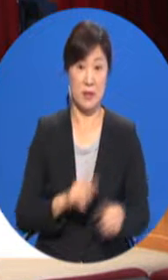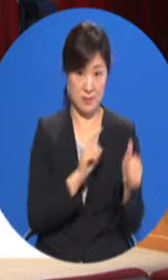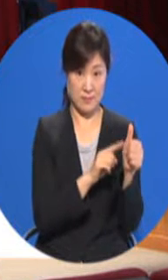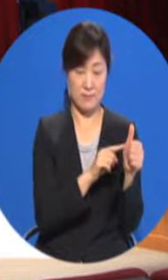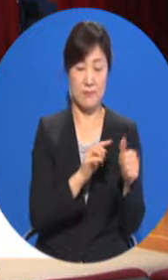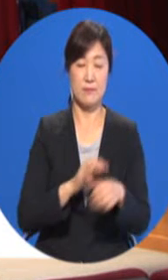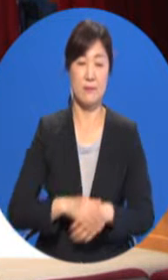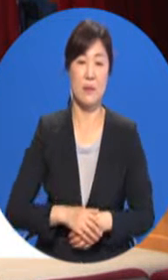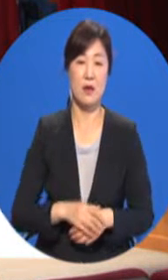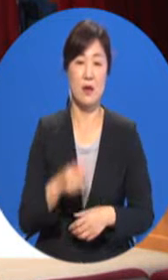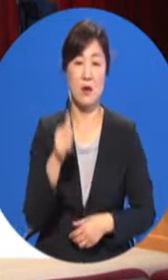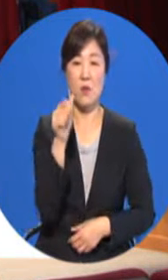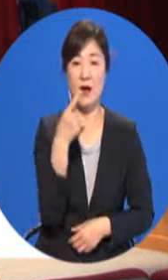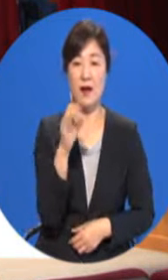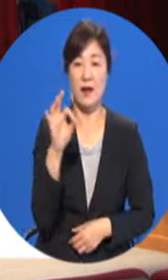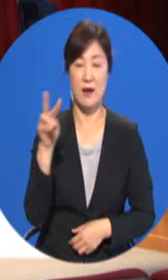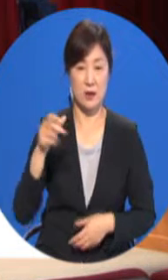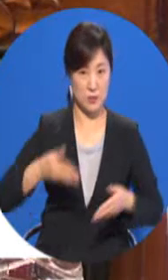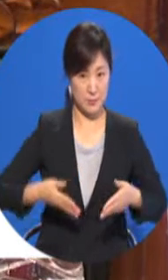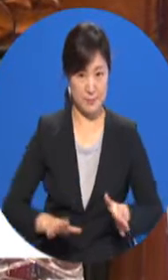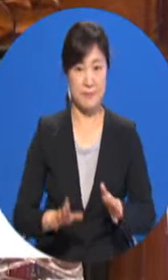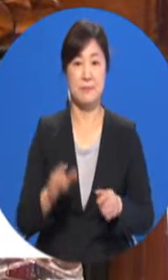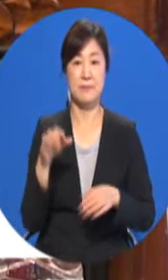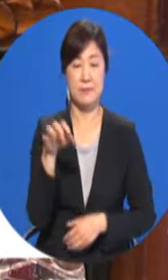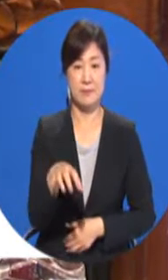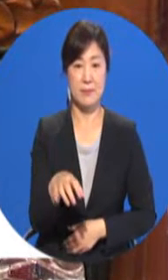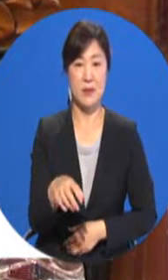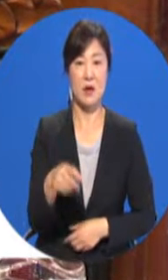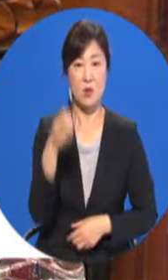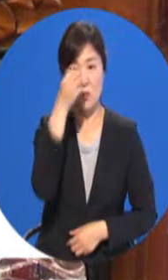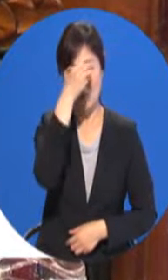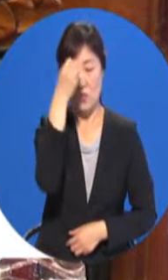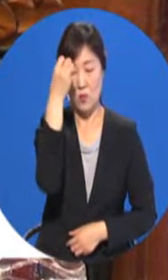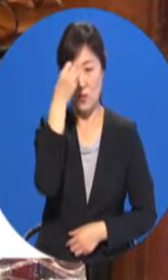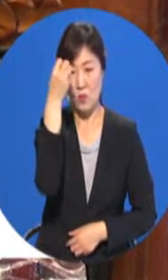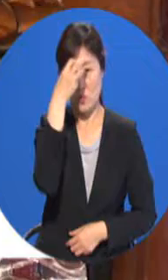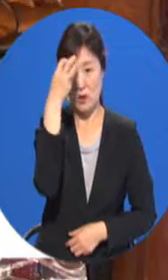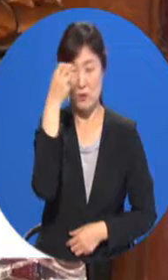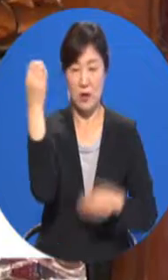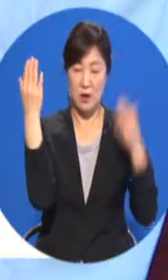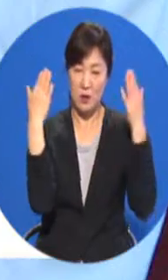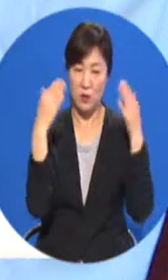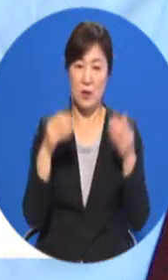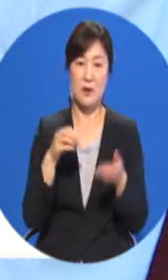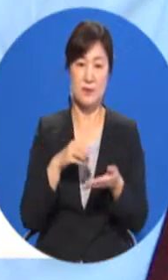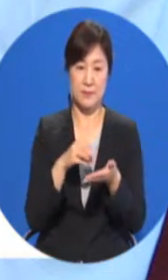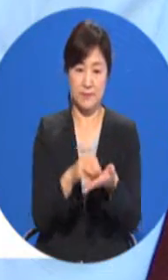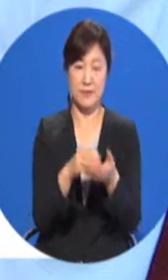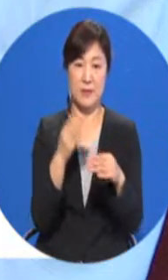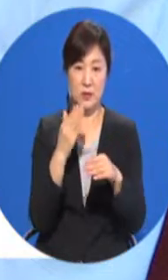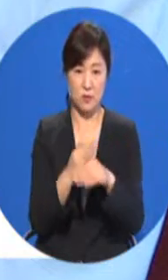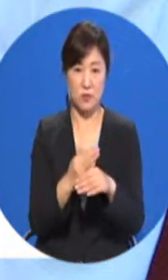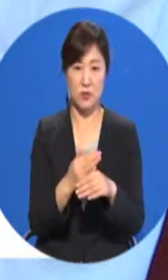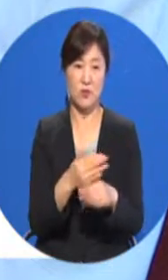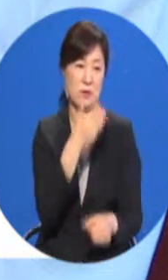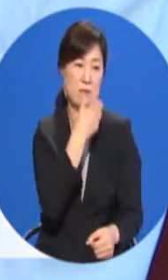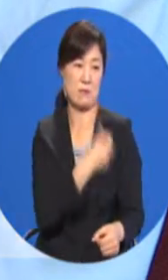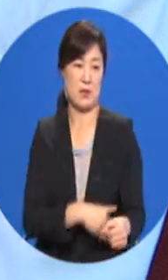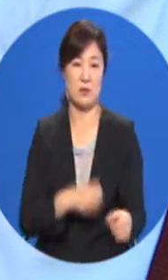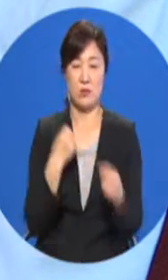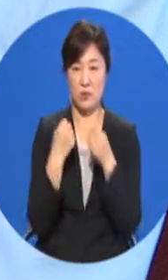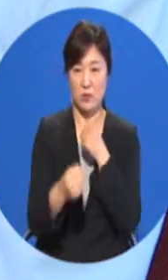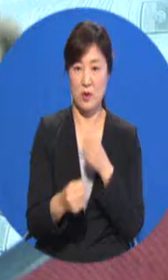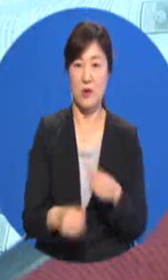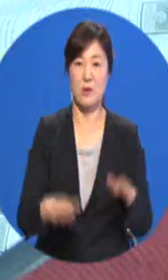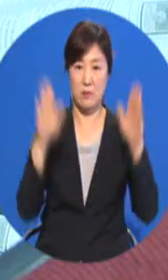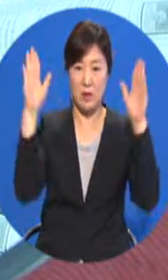열사는 화양면 창무리 출신으로 광주 수피아 여학교에 재학 중 3.1운동에 참여해 왼팔을 잃어가면서도